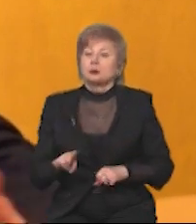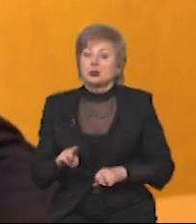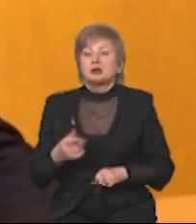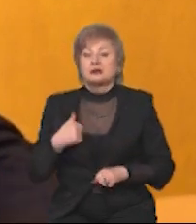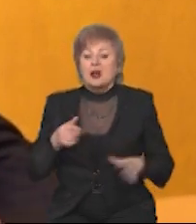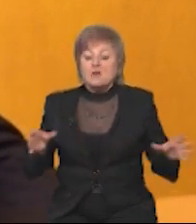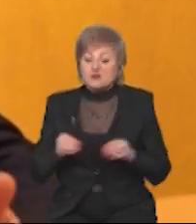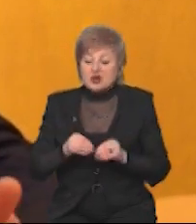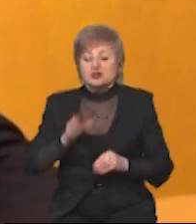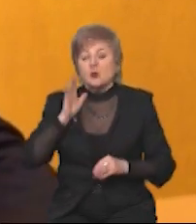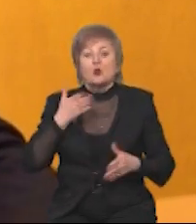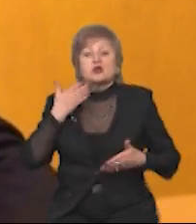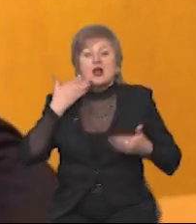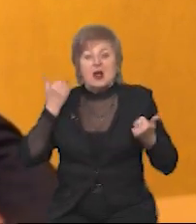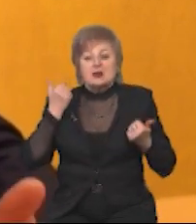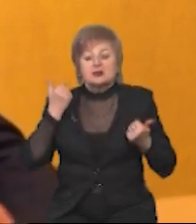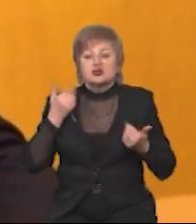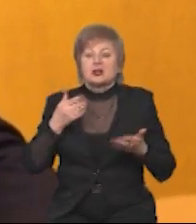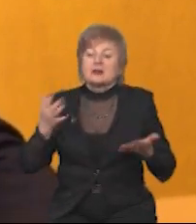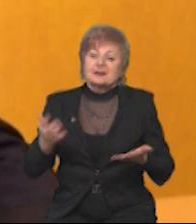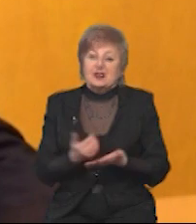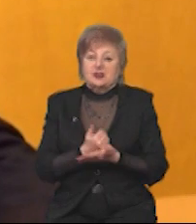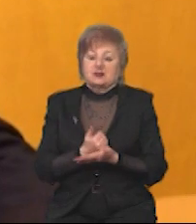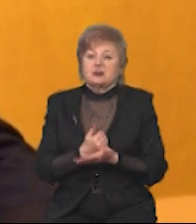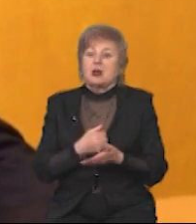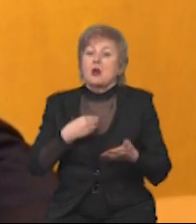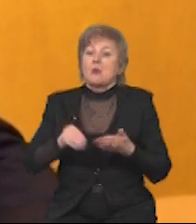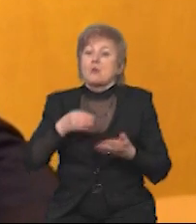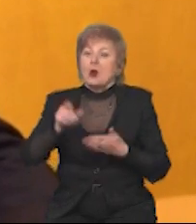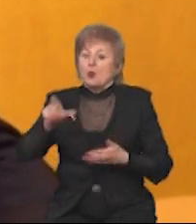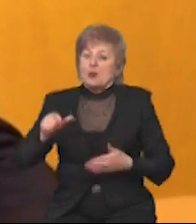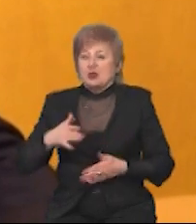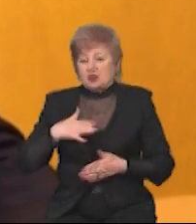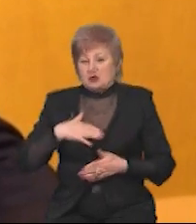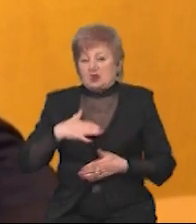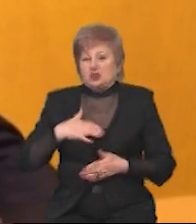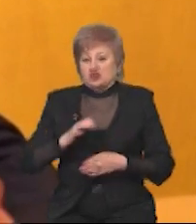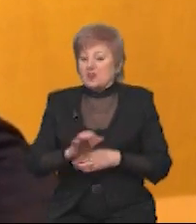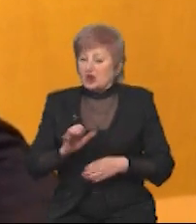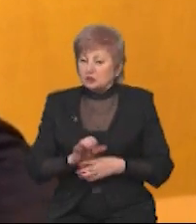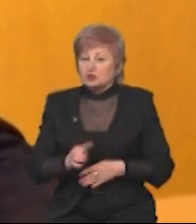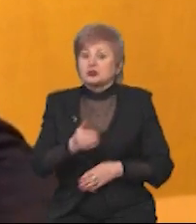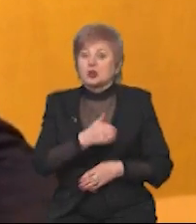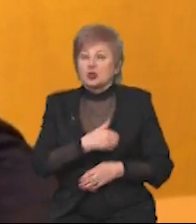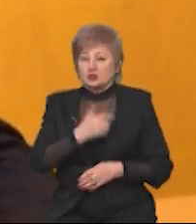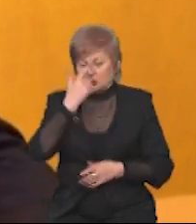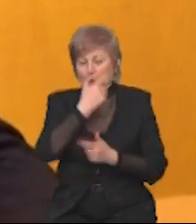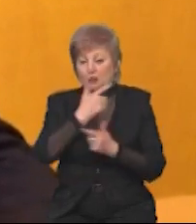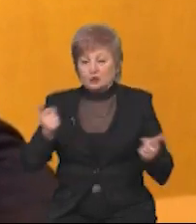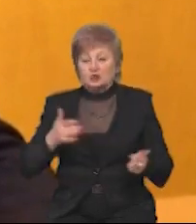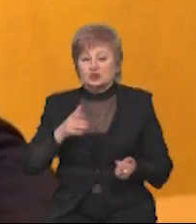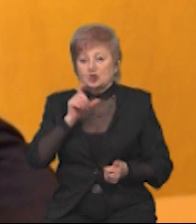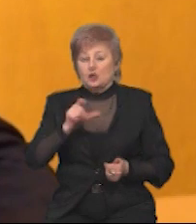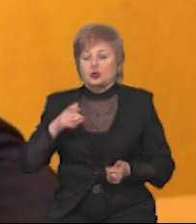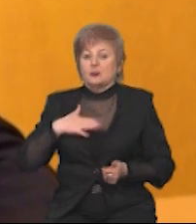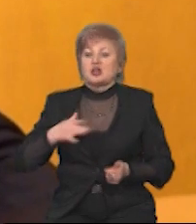буде легше знайти потенційного покупателя на нашу продукцію. Також хотів би звернутися до мешканців нашого району.